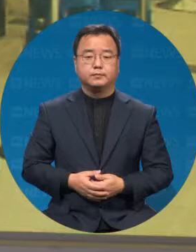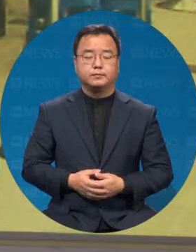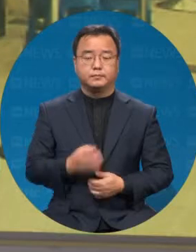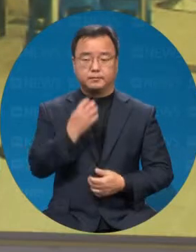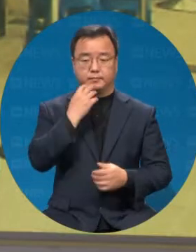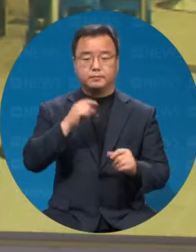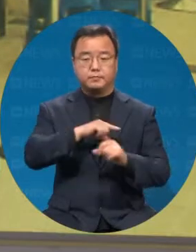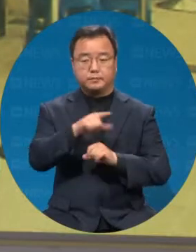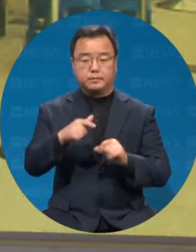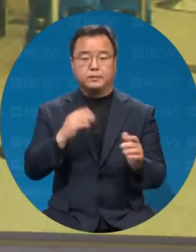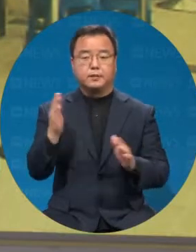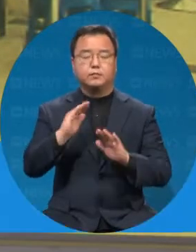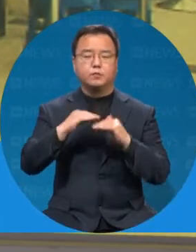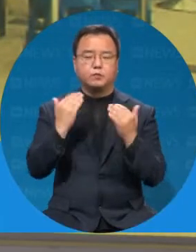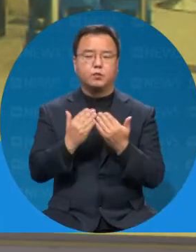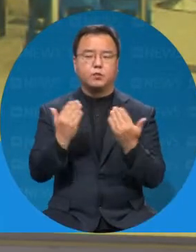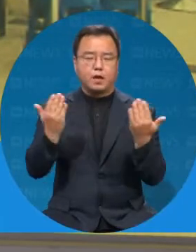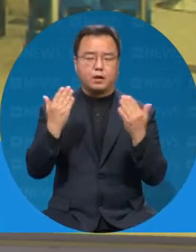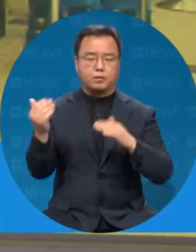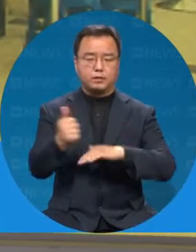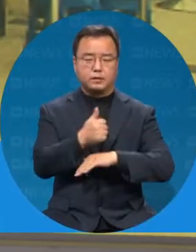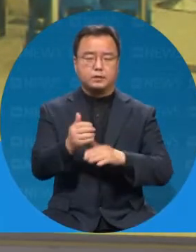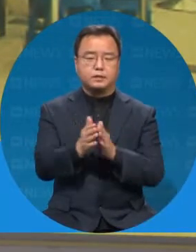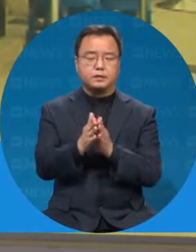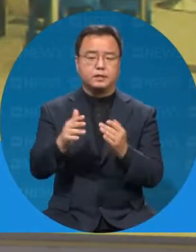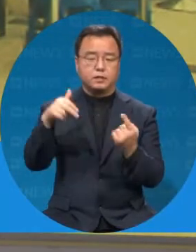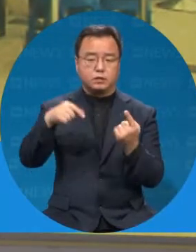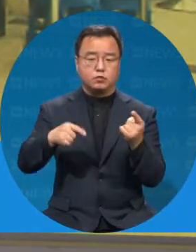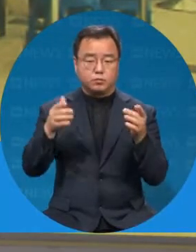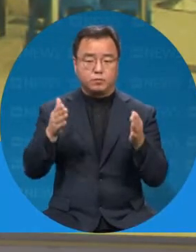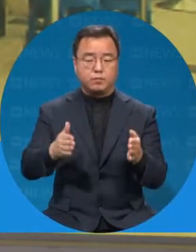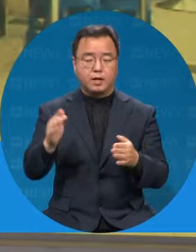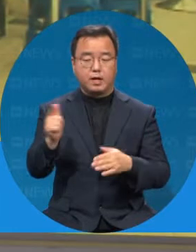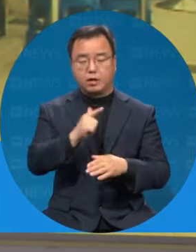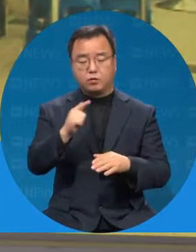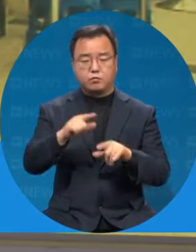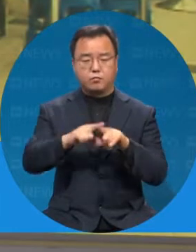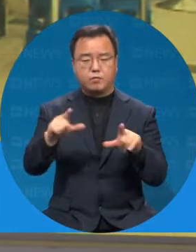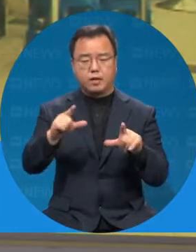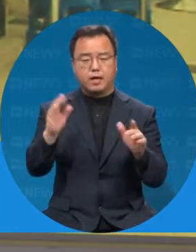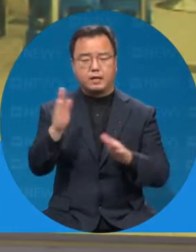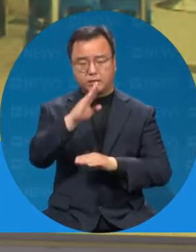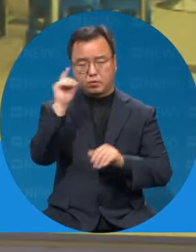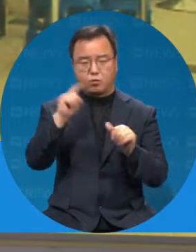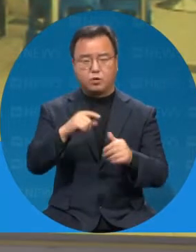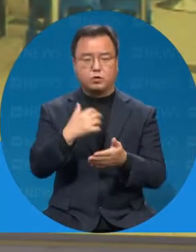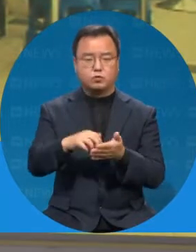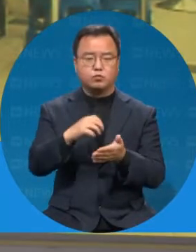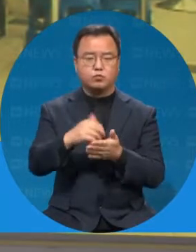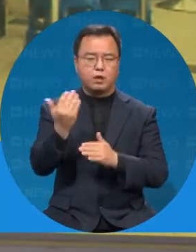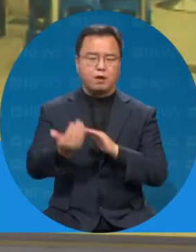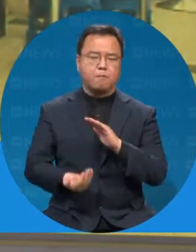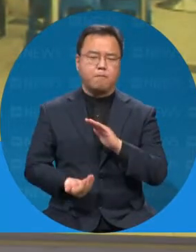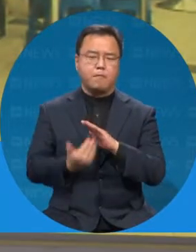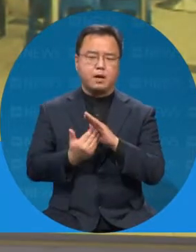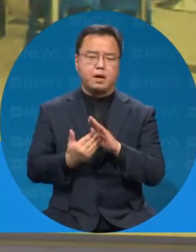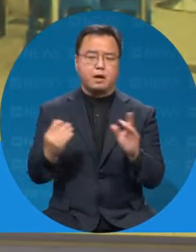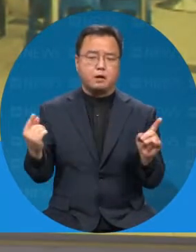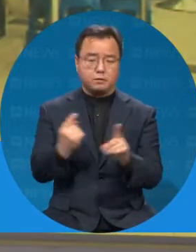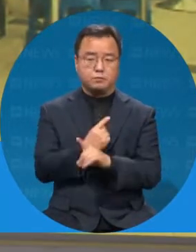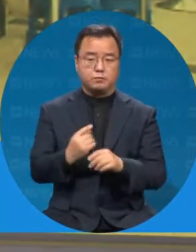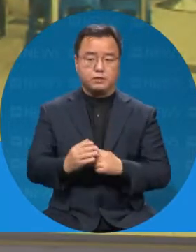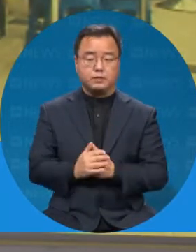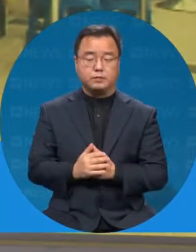수도권 전면 등교 가 시작된 지 일주일 만에 하루 평균 학생 확진 자 숫자가 역대 최대치를 경신했습니다